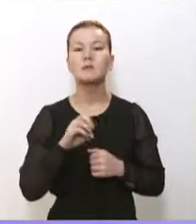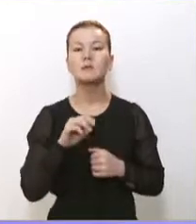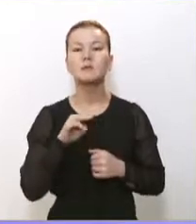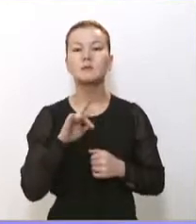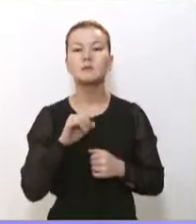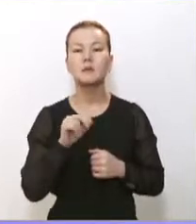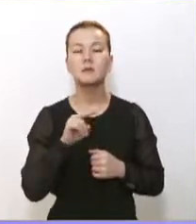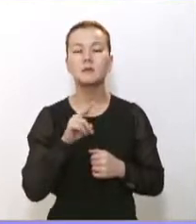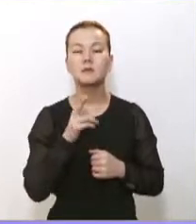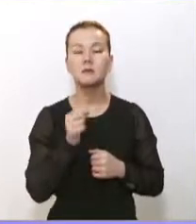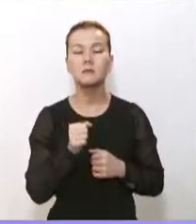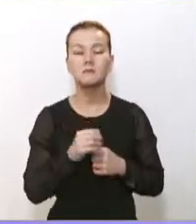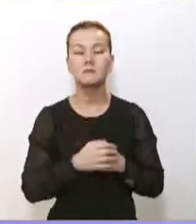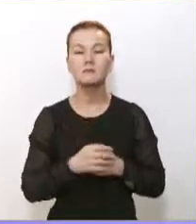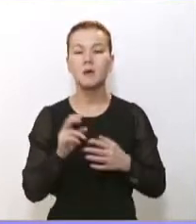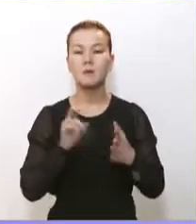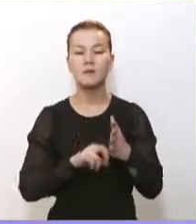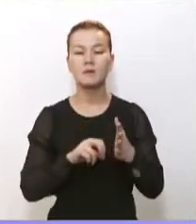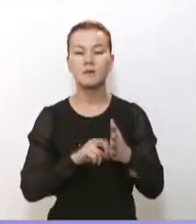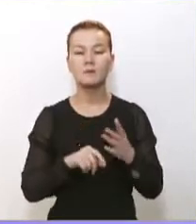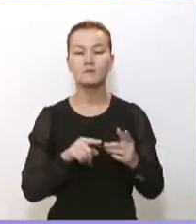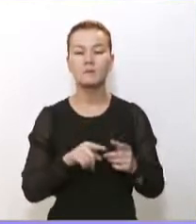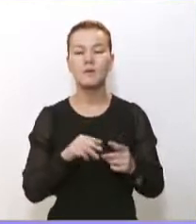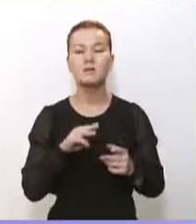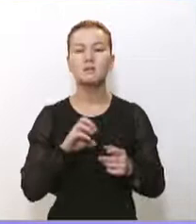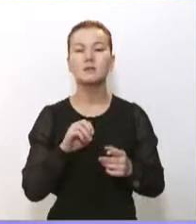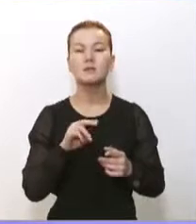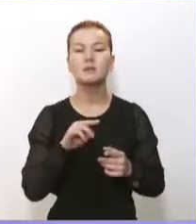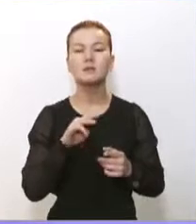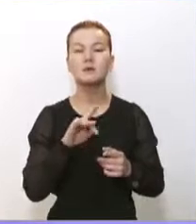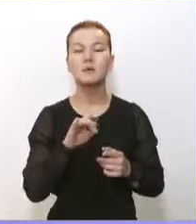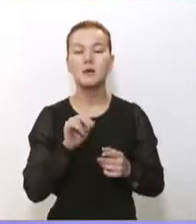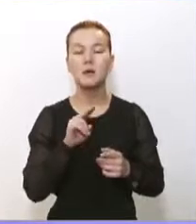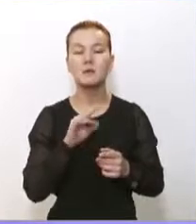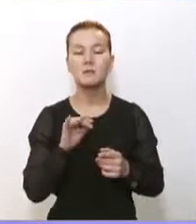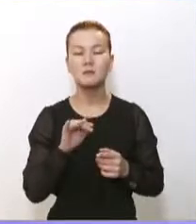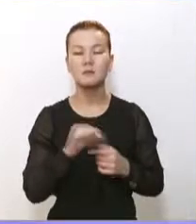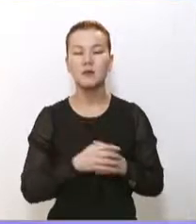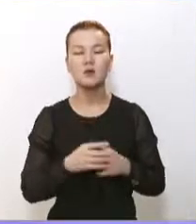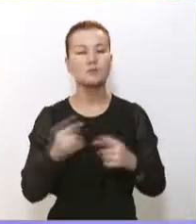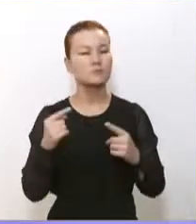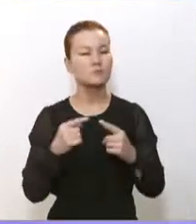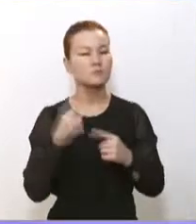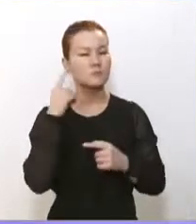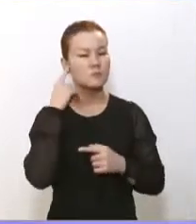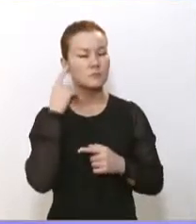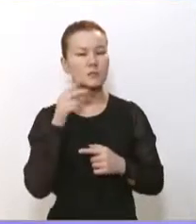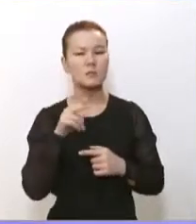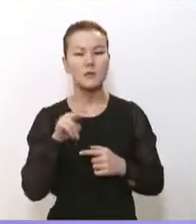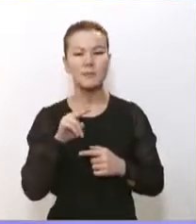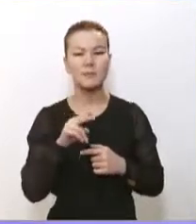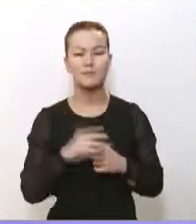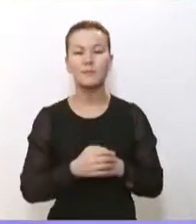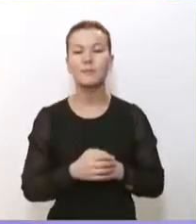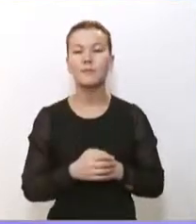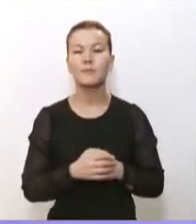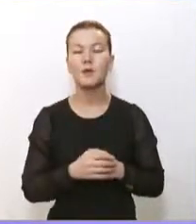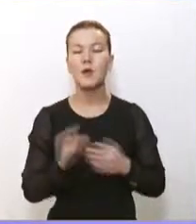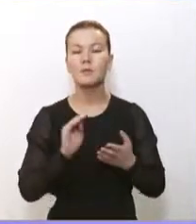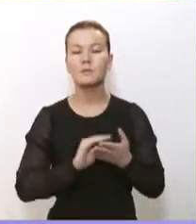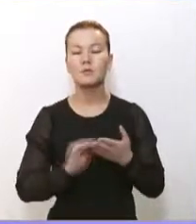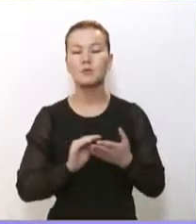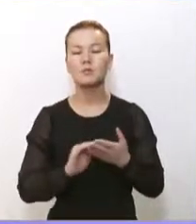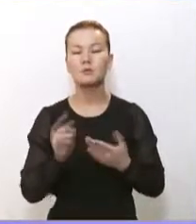«Тетрадка». Проверим. «Тетради». Четко слышим звук «д».